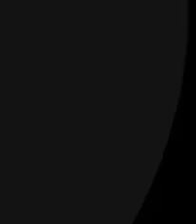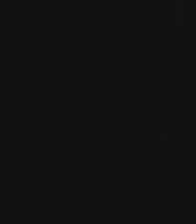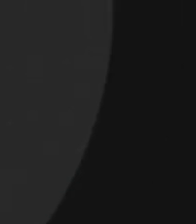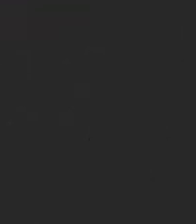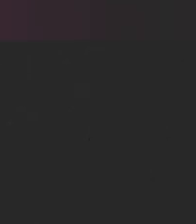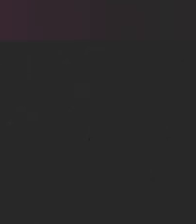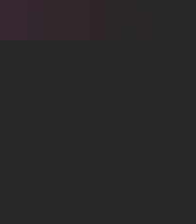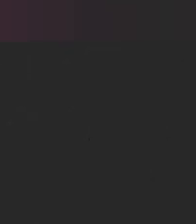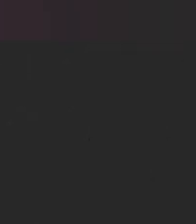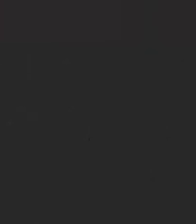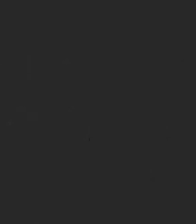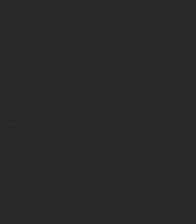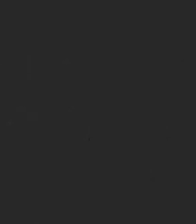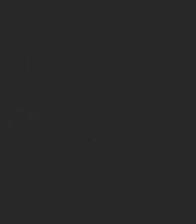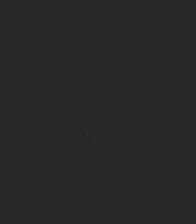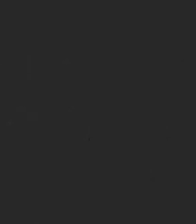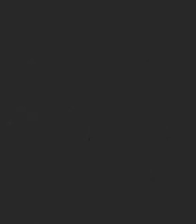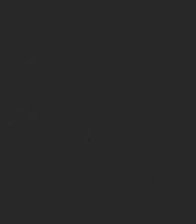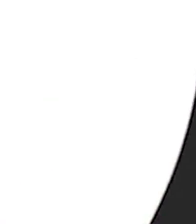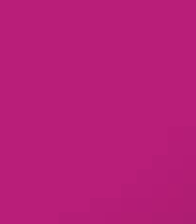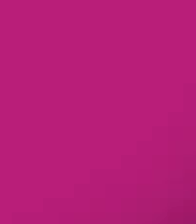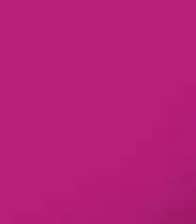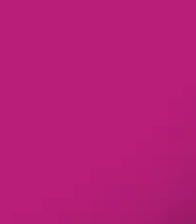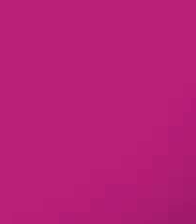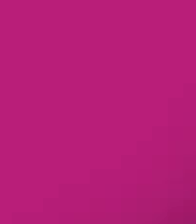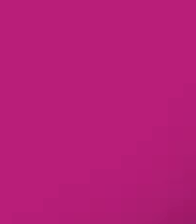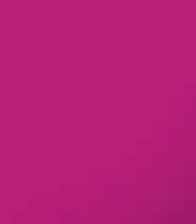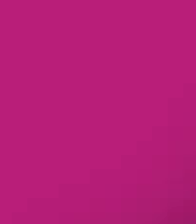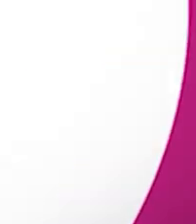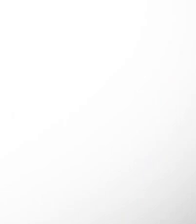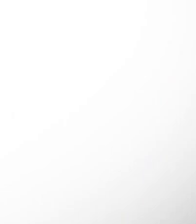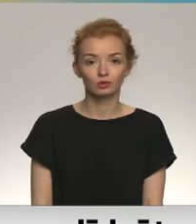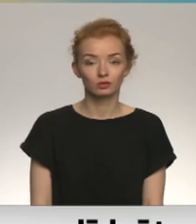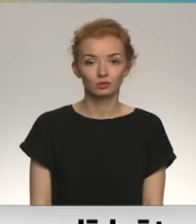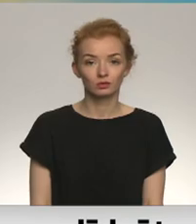Re! Viss ēters ir te!